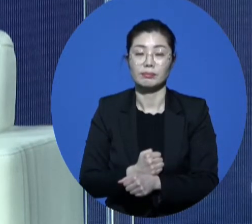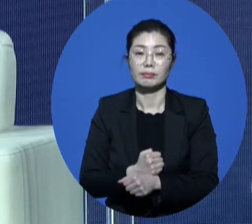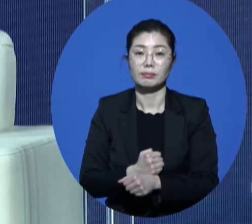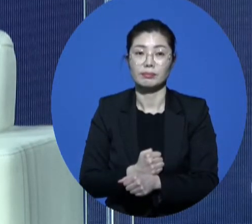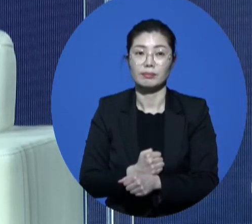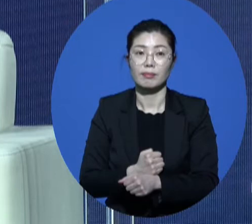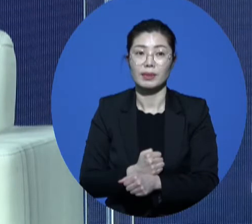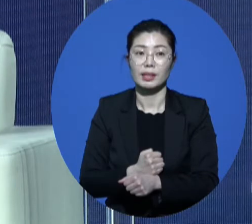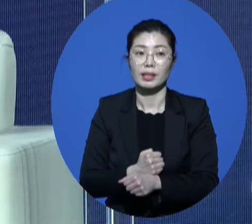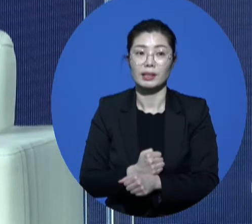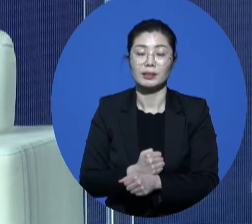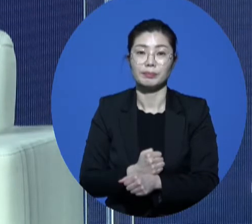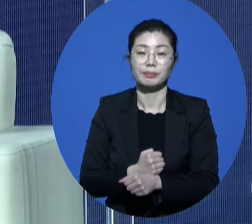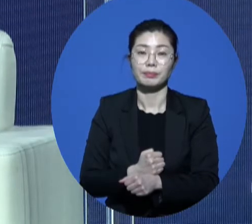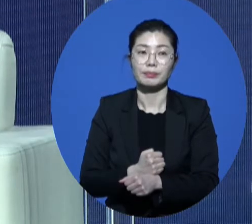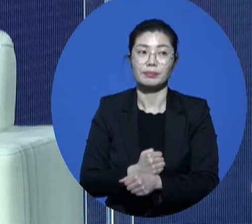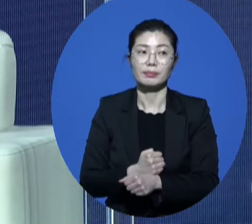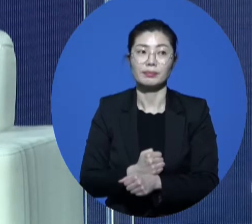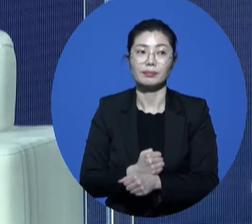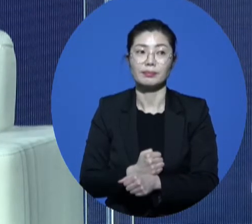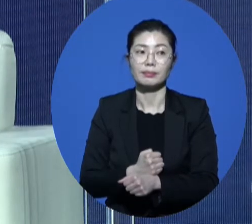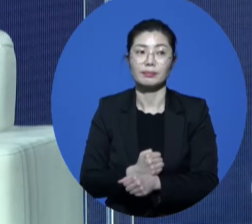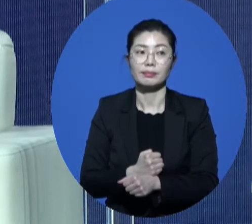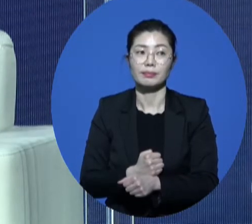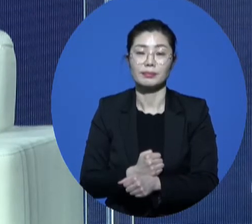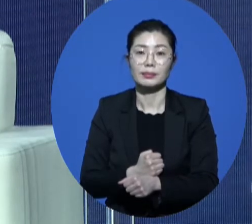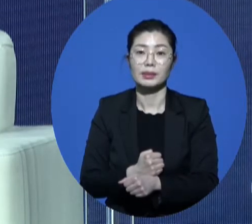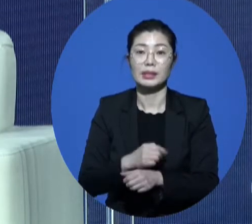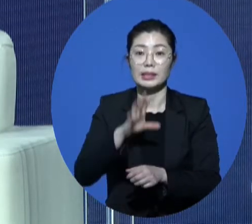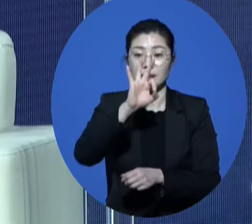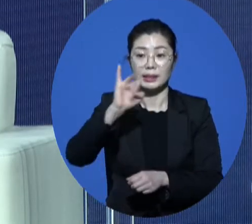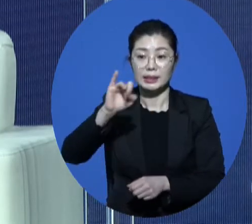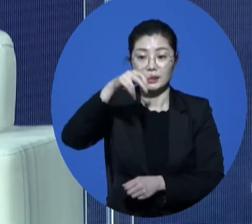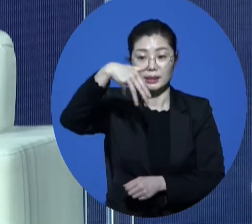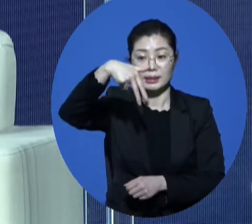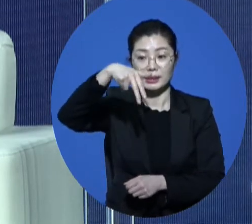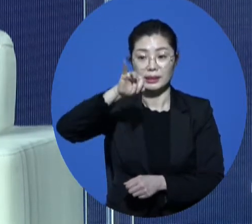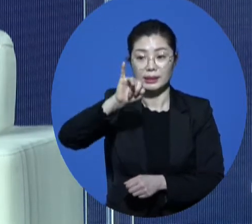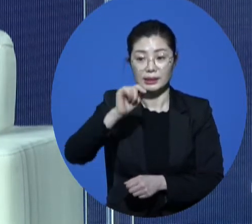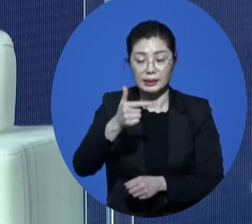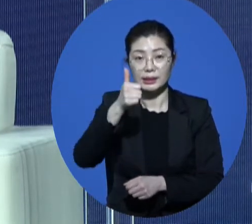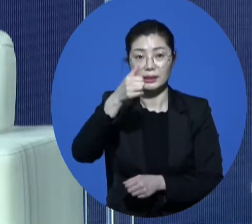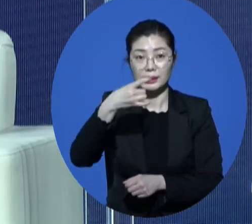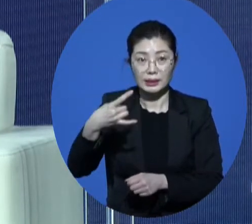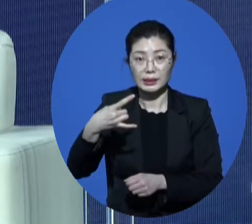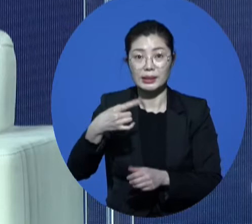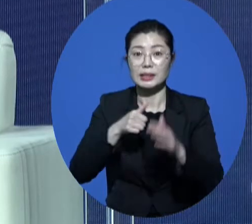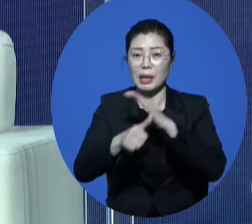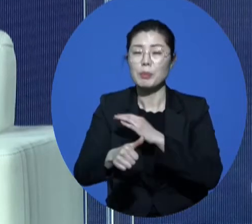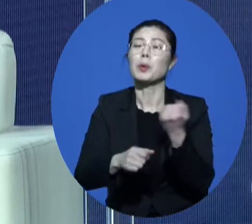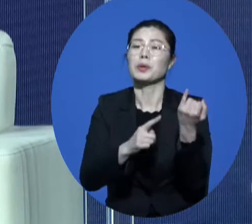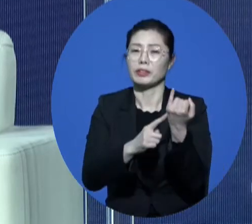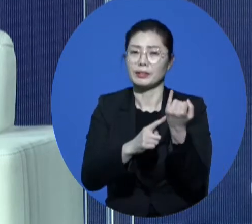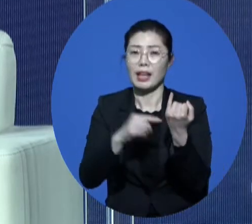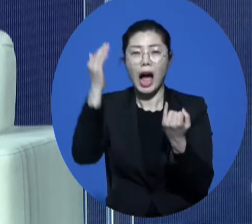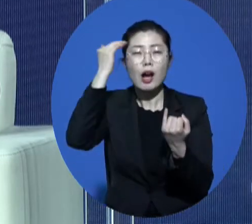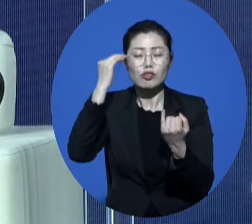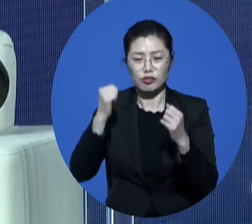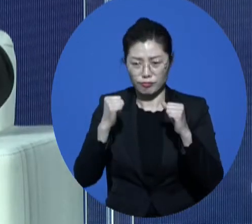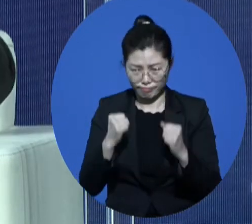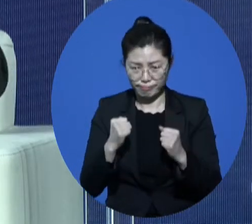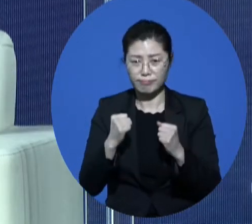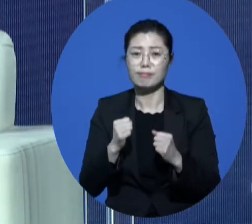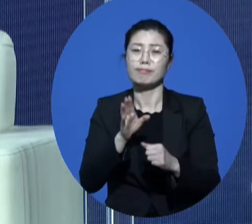연대의 회로망이라고 써 있습니다. 예, 이진희 대표님은 한국에 계신데 그 급한 일정으로 그